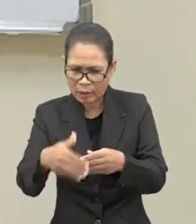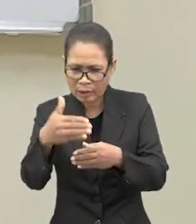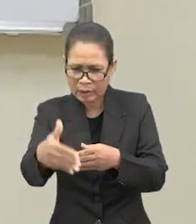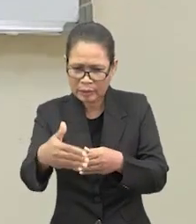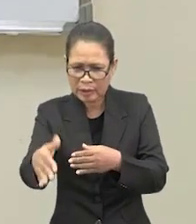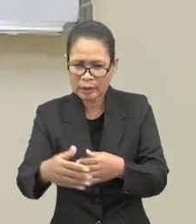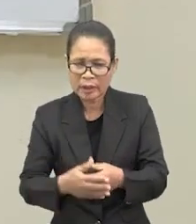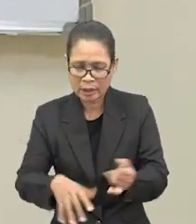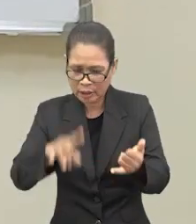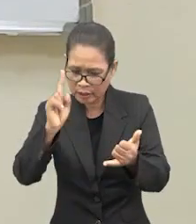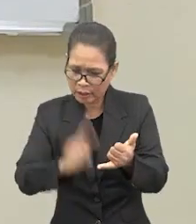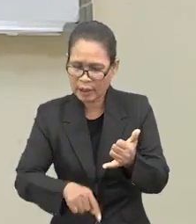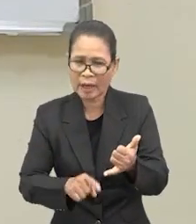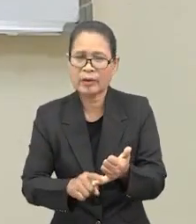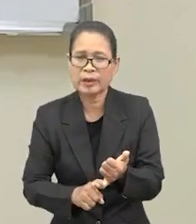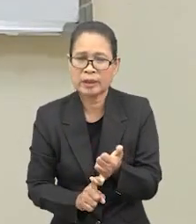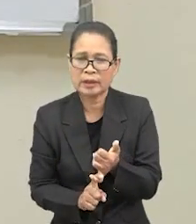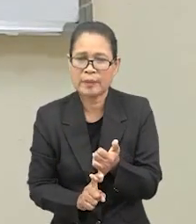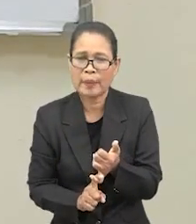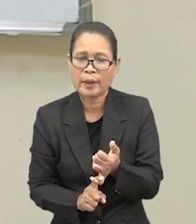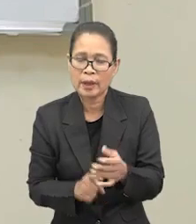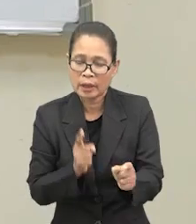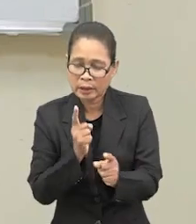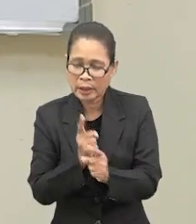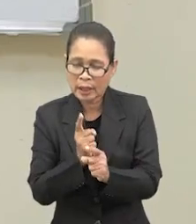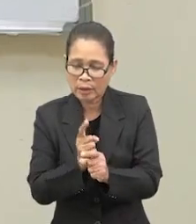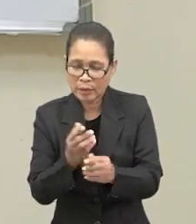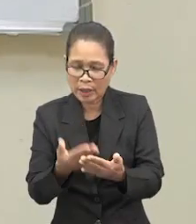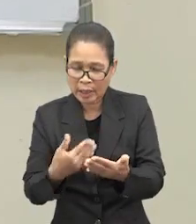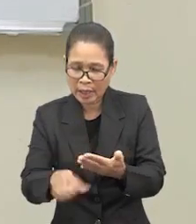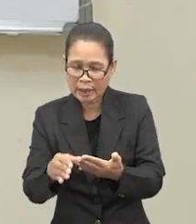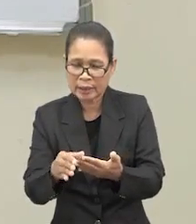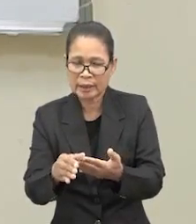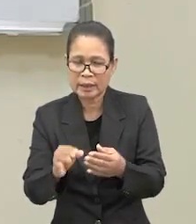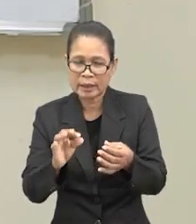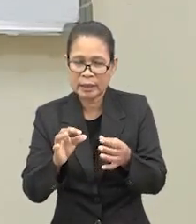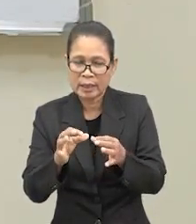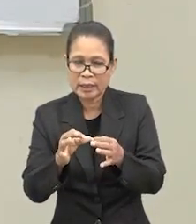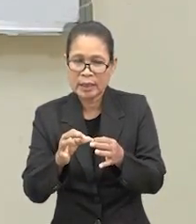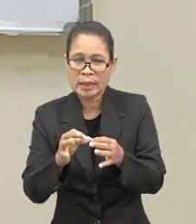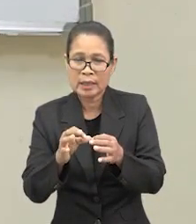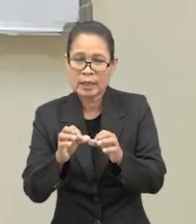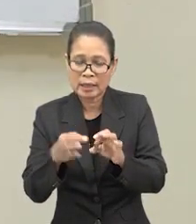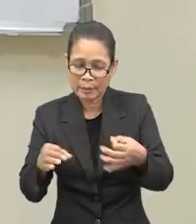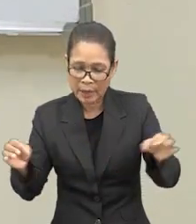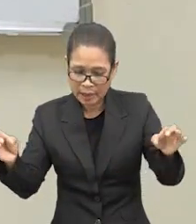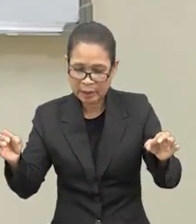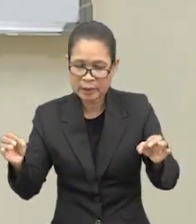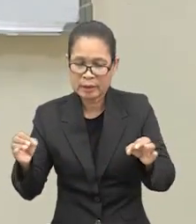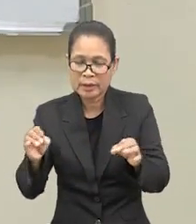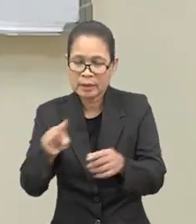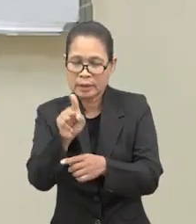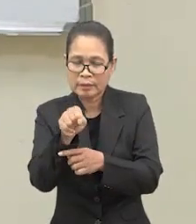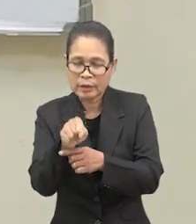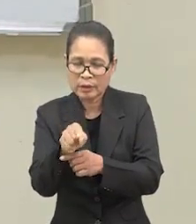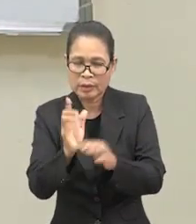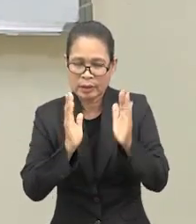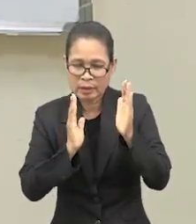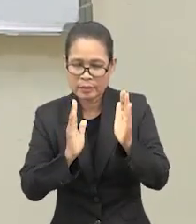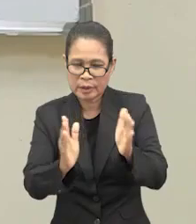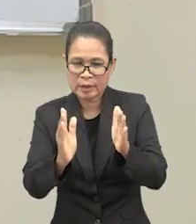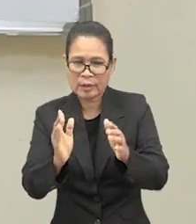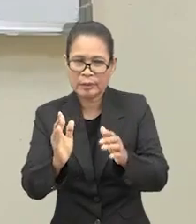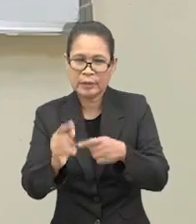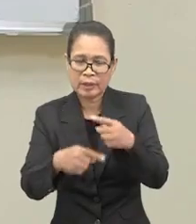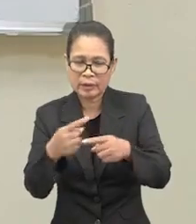hói thử ây tò tiết nâng chông khói kế thử bằng ca là ba sầm núa ở xóm sọp